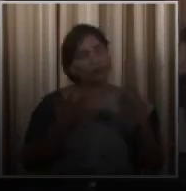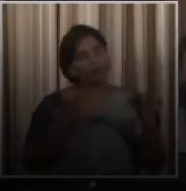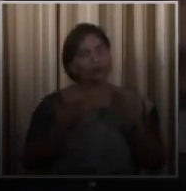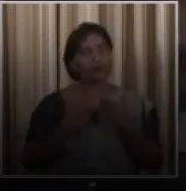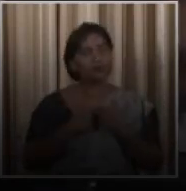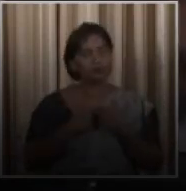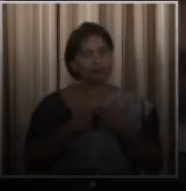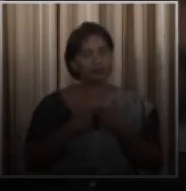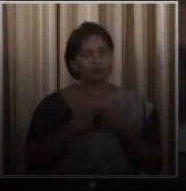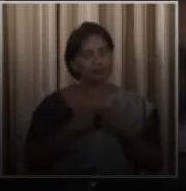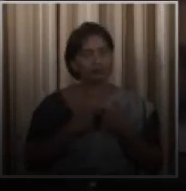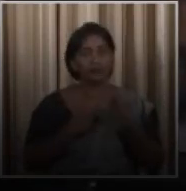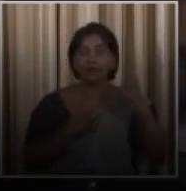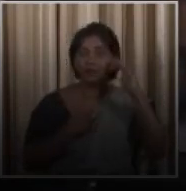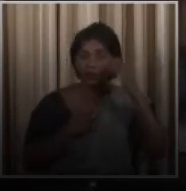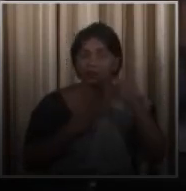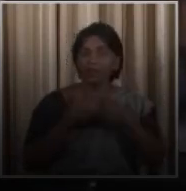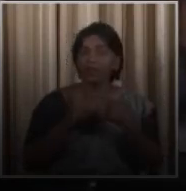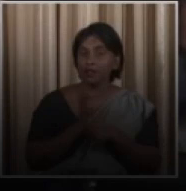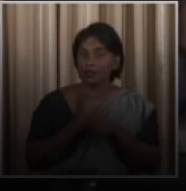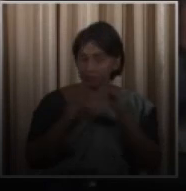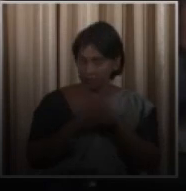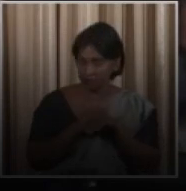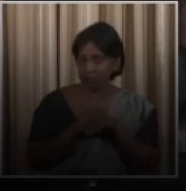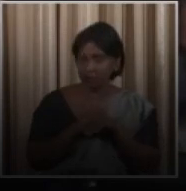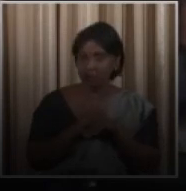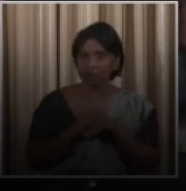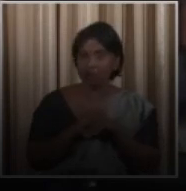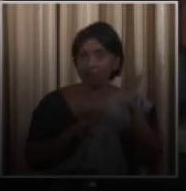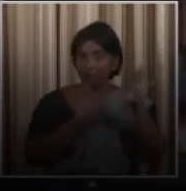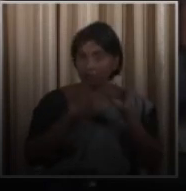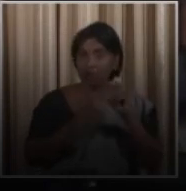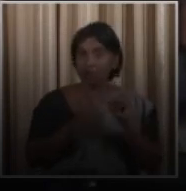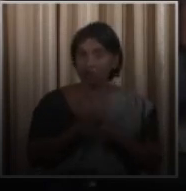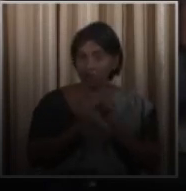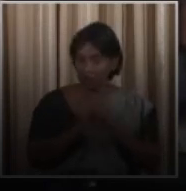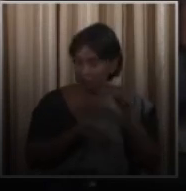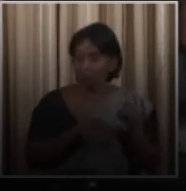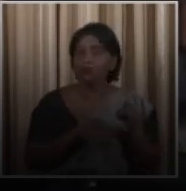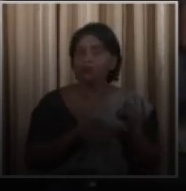අපි විශේෂයෙන්ම මේ පනත යටතේ මේ පත් කරන කොමසාරිස්වරුනුත්